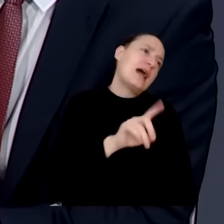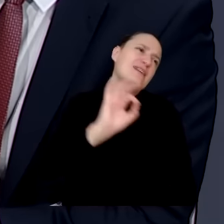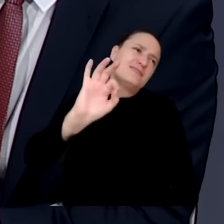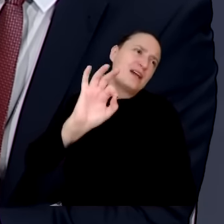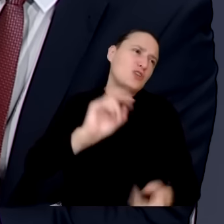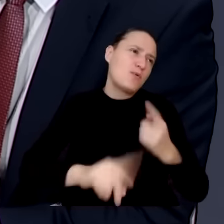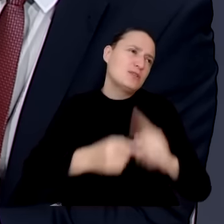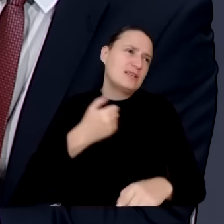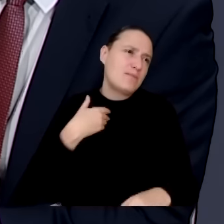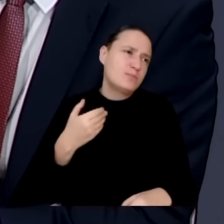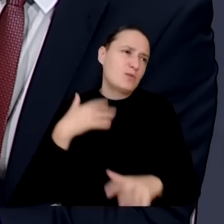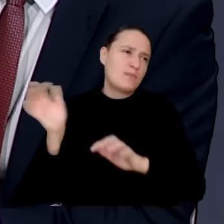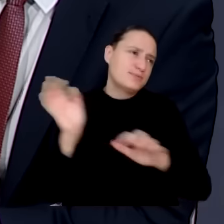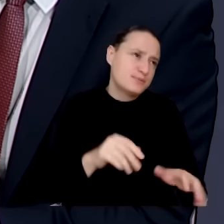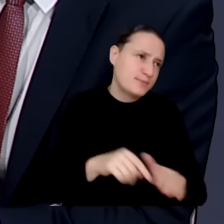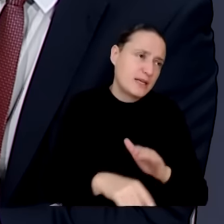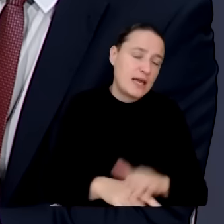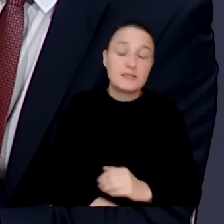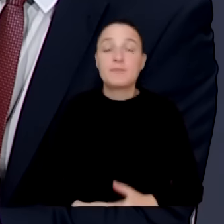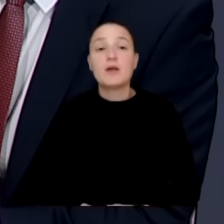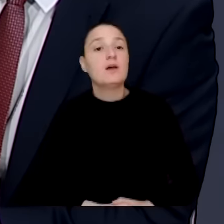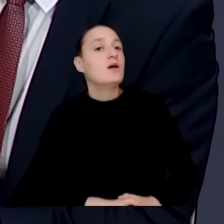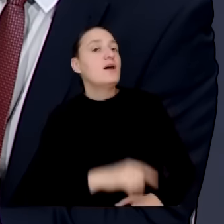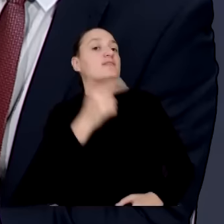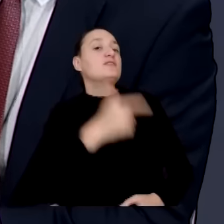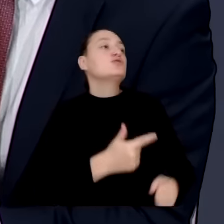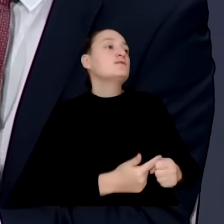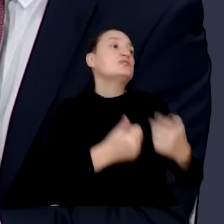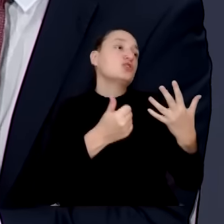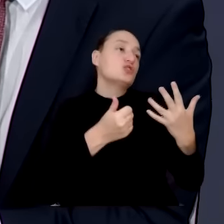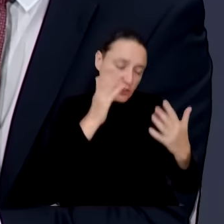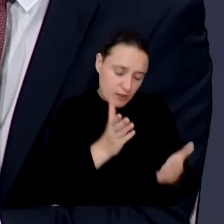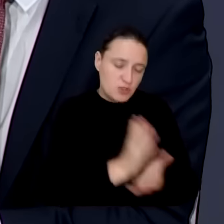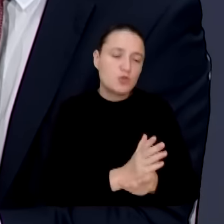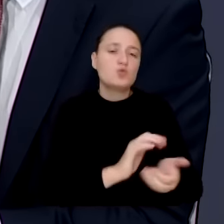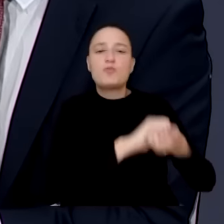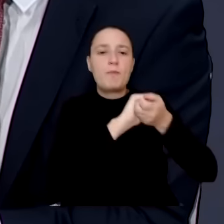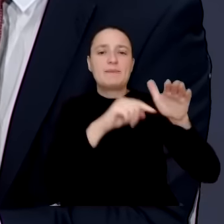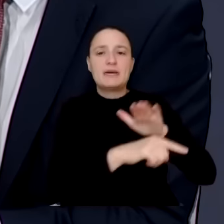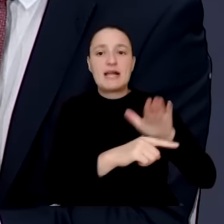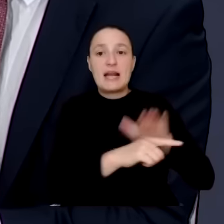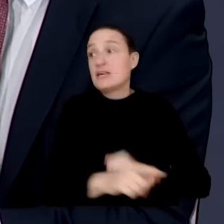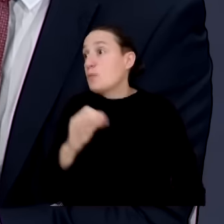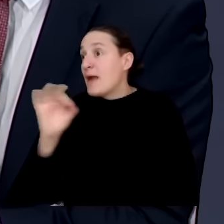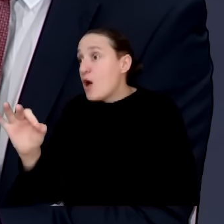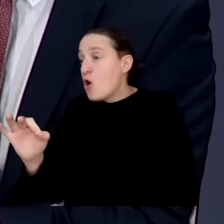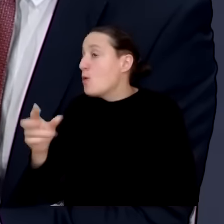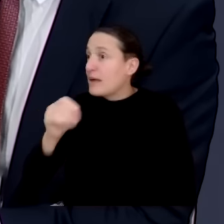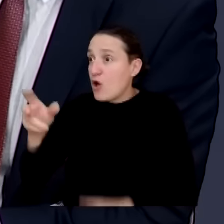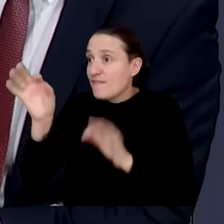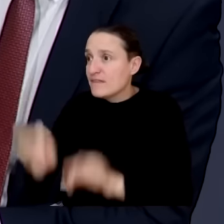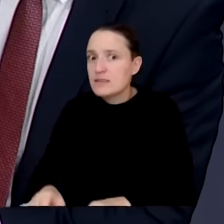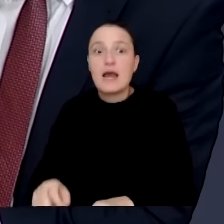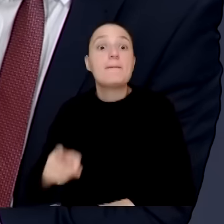nielegal styczeń 2026 wejdzie w życie pakt migracyjny przyjęty przez platformę obywatelską my to blok jeszcze będziemy